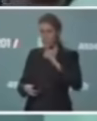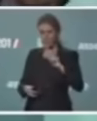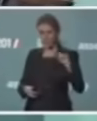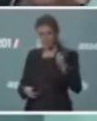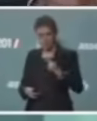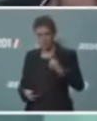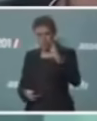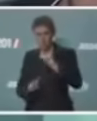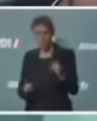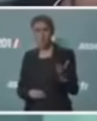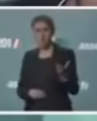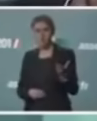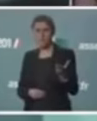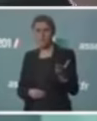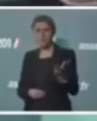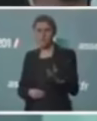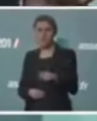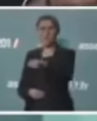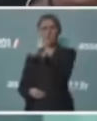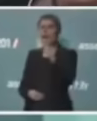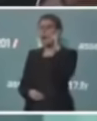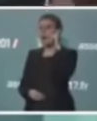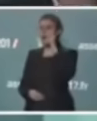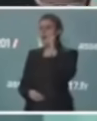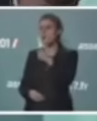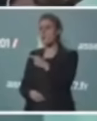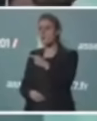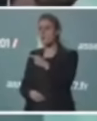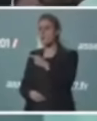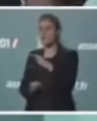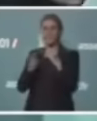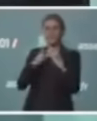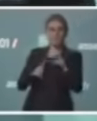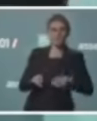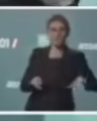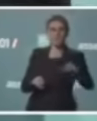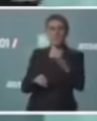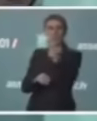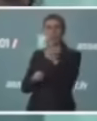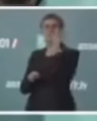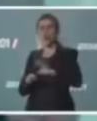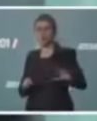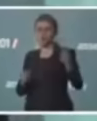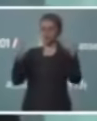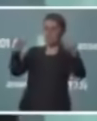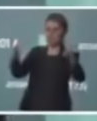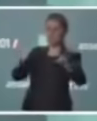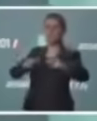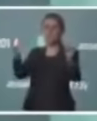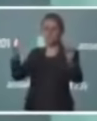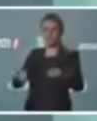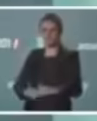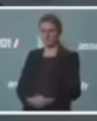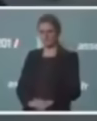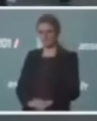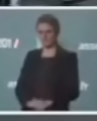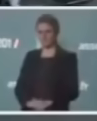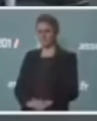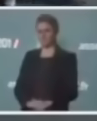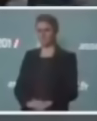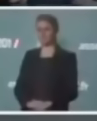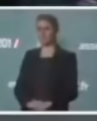que non, monsieur Macron, la commune, la France ne sont pas à vendre. Bravo.